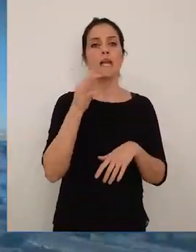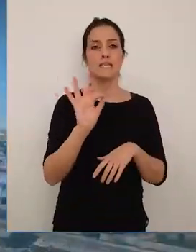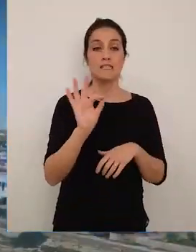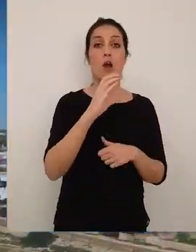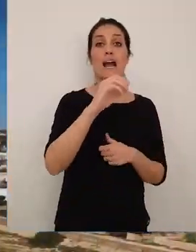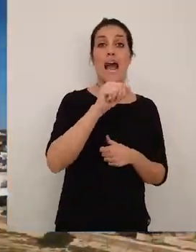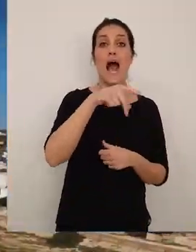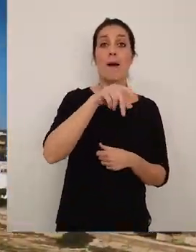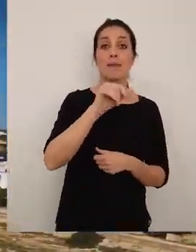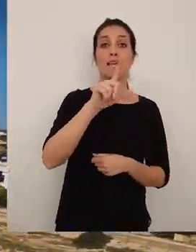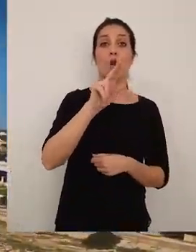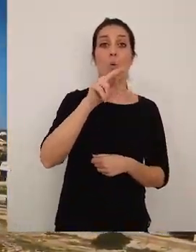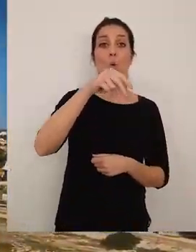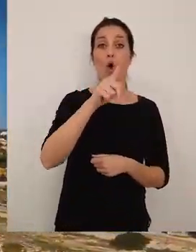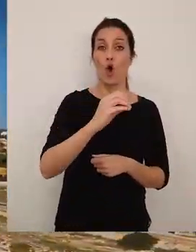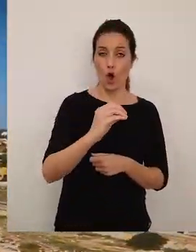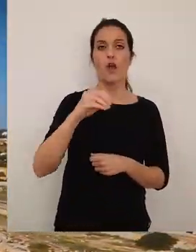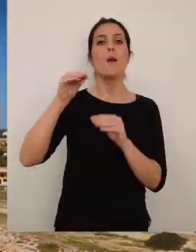Rosso.